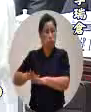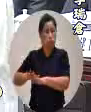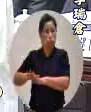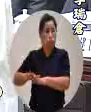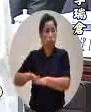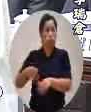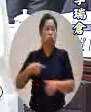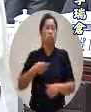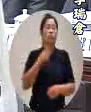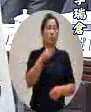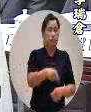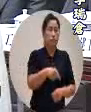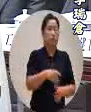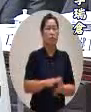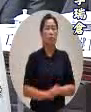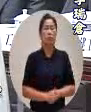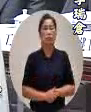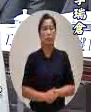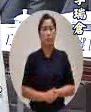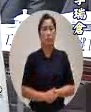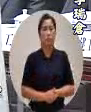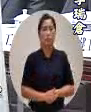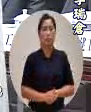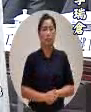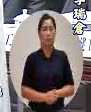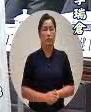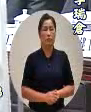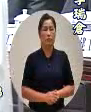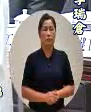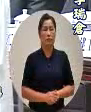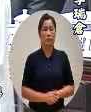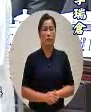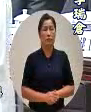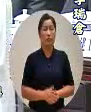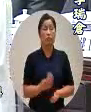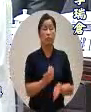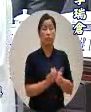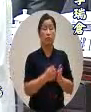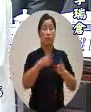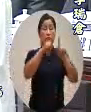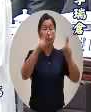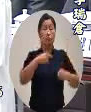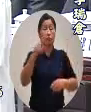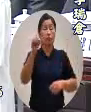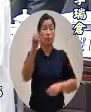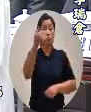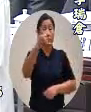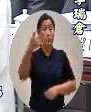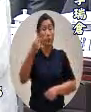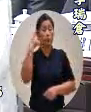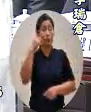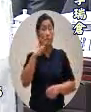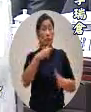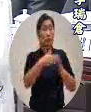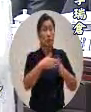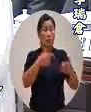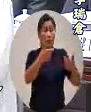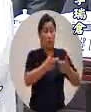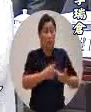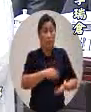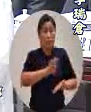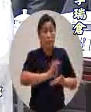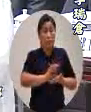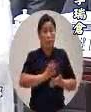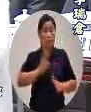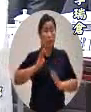以前是這樣做那剛才張議員提到要適用國有財產的困難大家也都